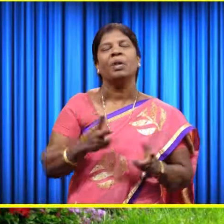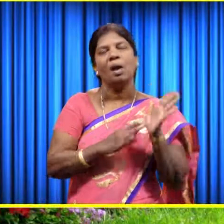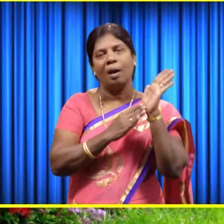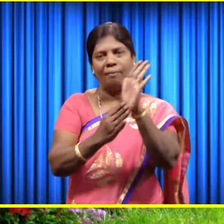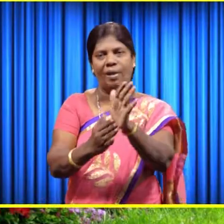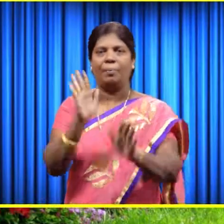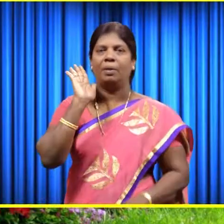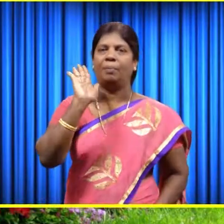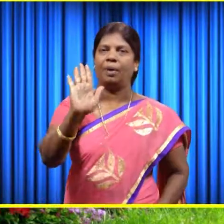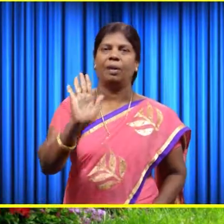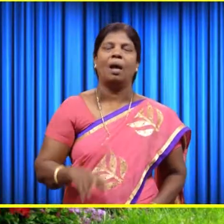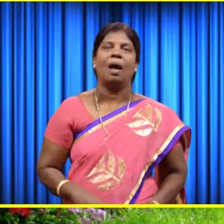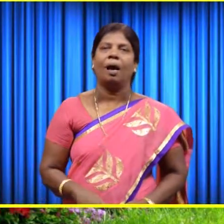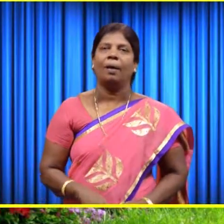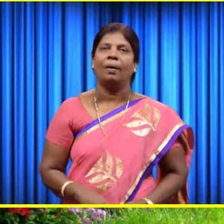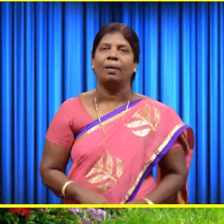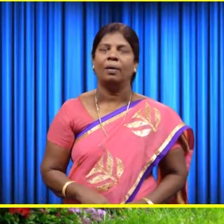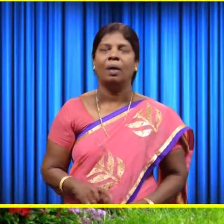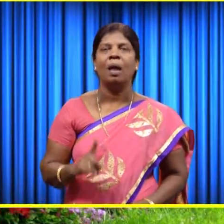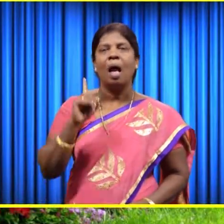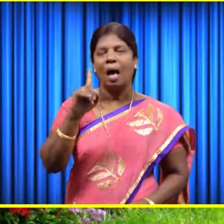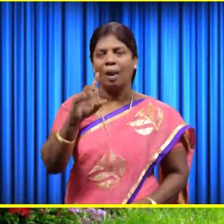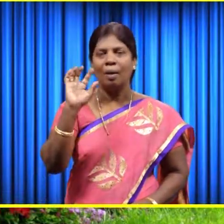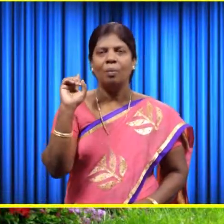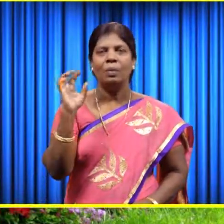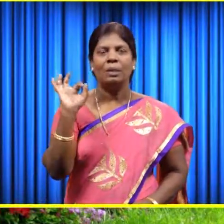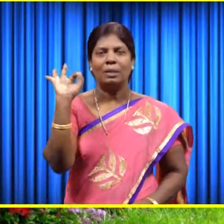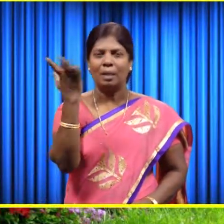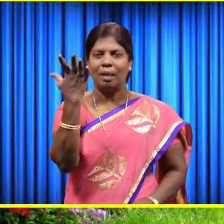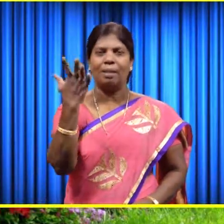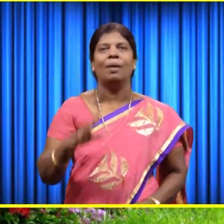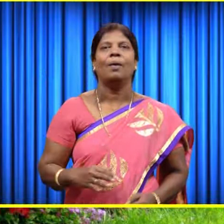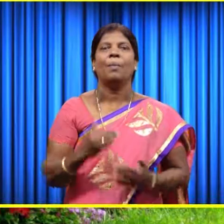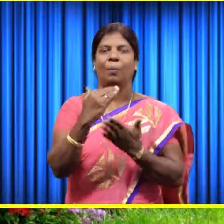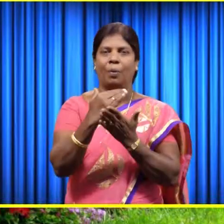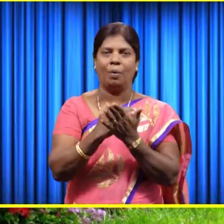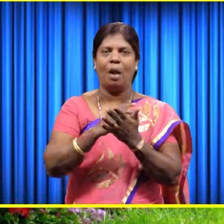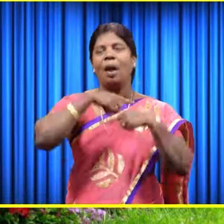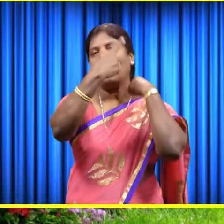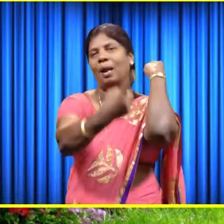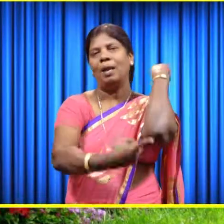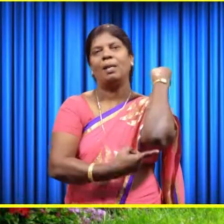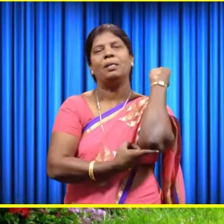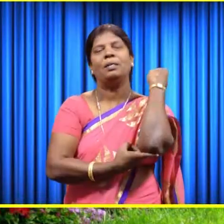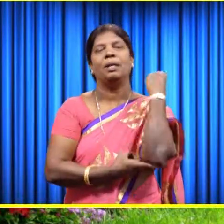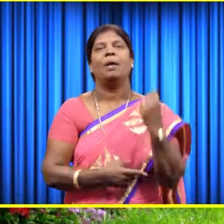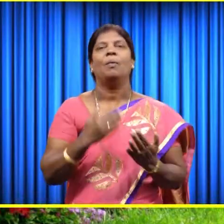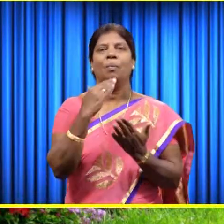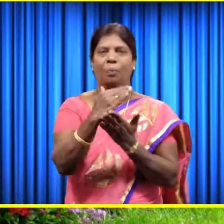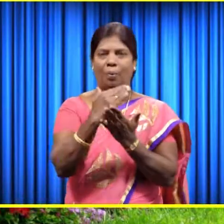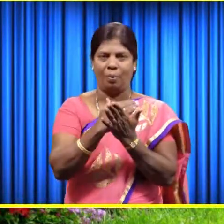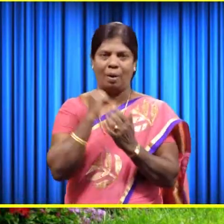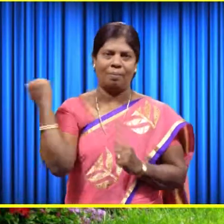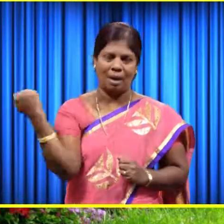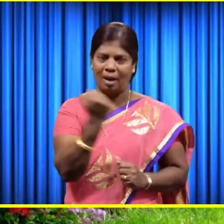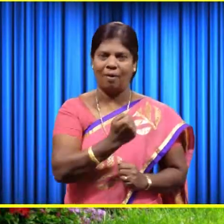வெளிப்படுத்தப்பட்டது. அதிலெல்லாம் ஒரு சிறந்த முறை அல்லது ஒரு கடைசி வழிமுறை என்னவென்றால்,